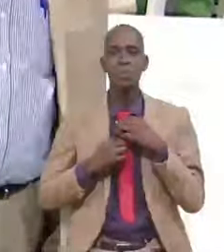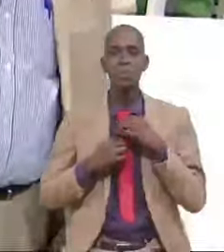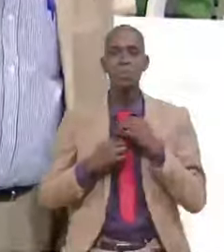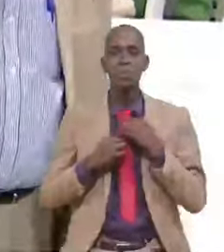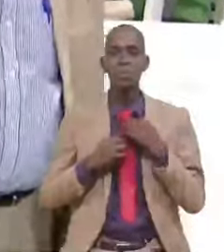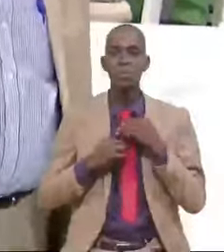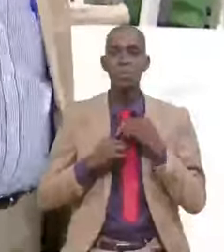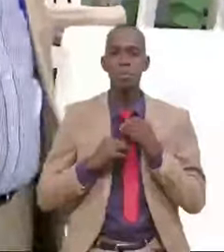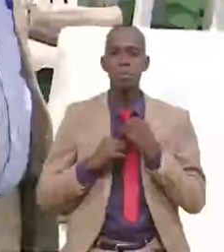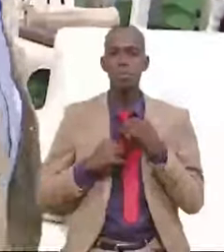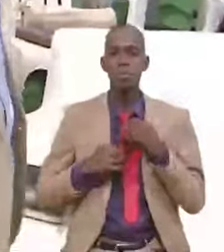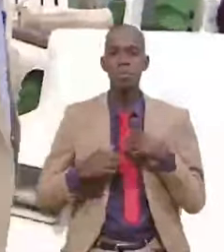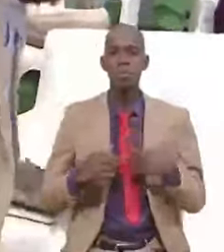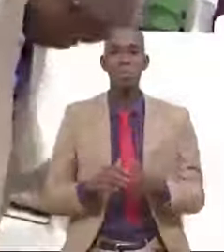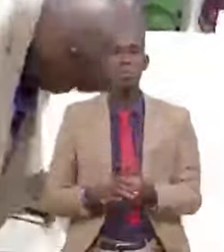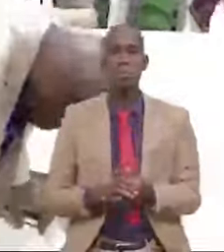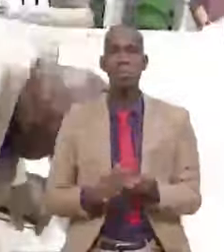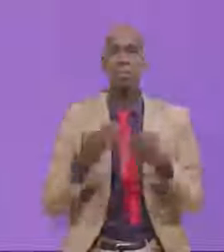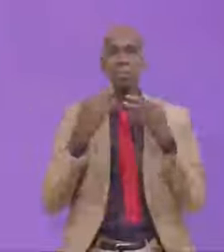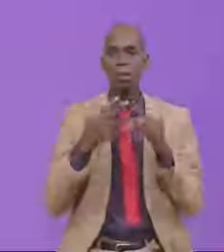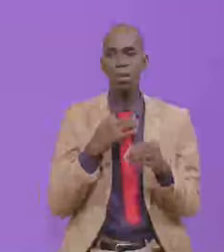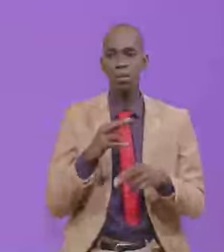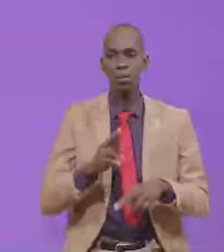Merci, vous pouvez vous asseoir.